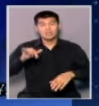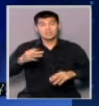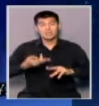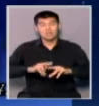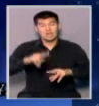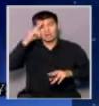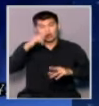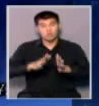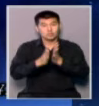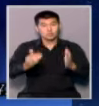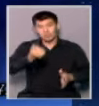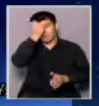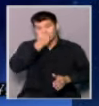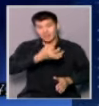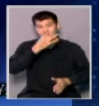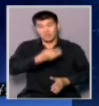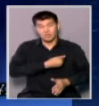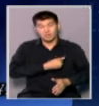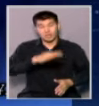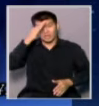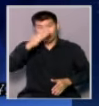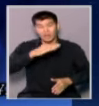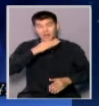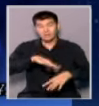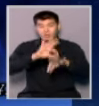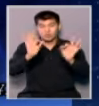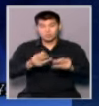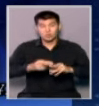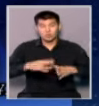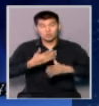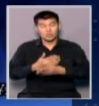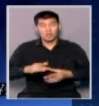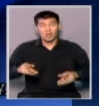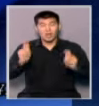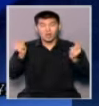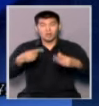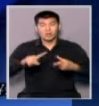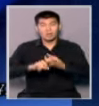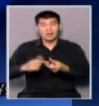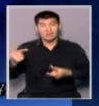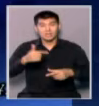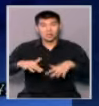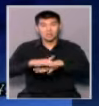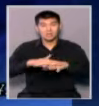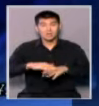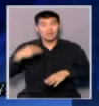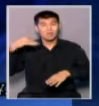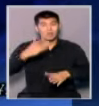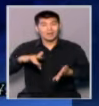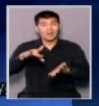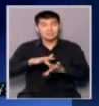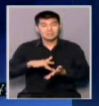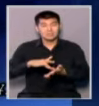Қалмағанбетов ағамызға үлкен алғысымызды айтқымыз келеді. Әкеміздің шығармашылығына байланысты, мерейтойына байланысты Атырау қаласында, Ақтөбе